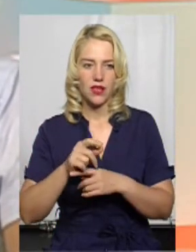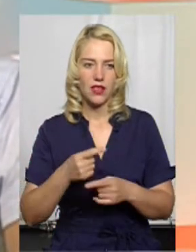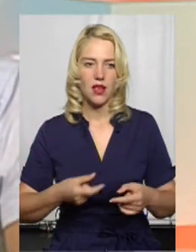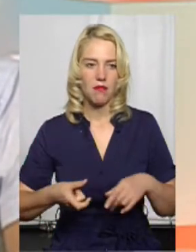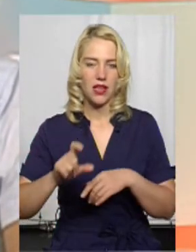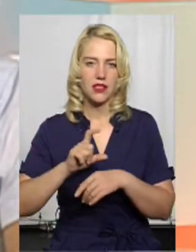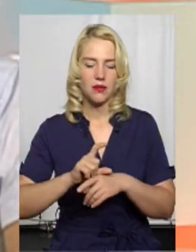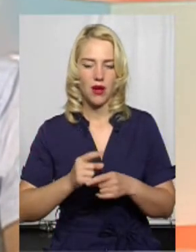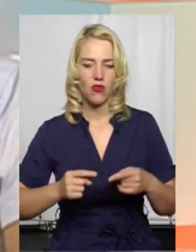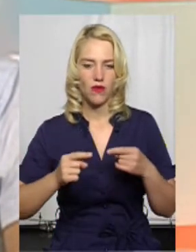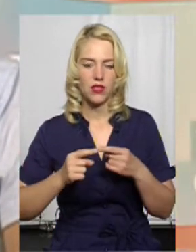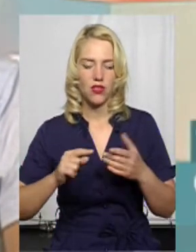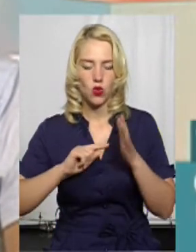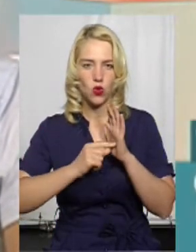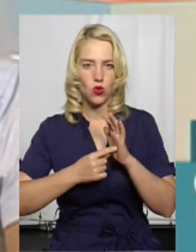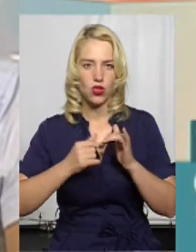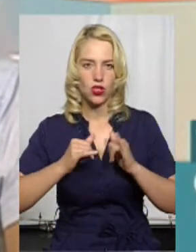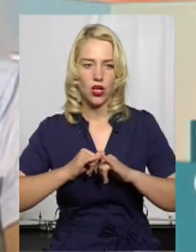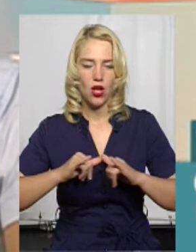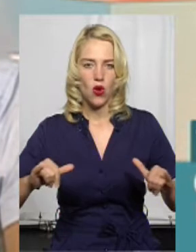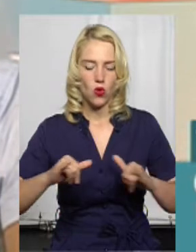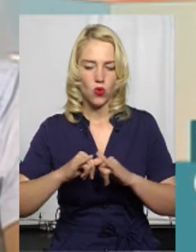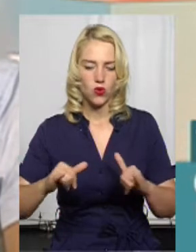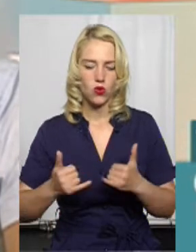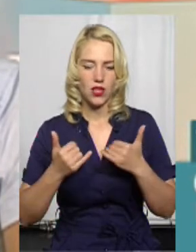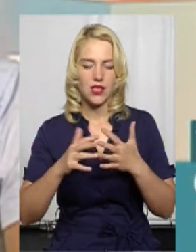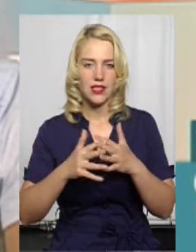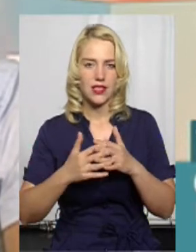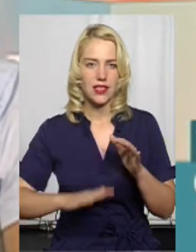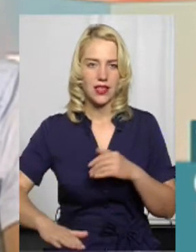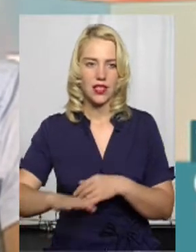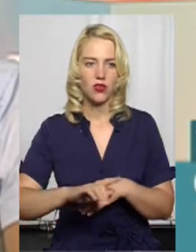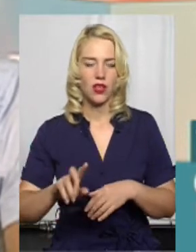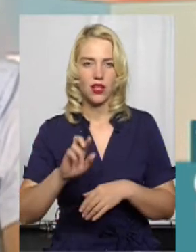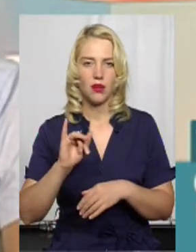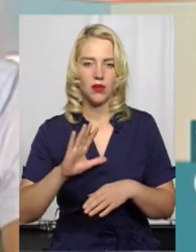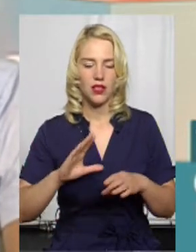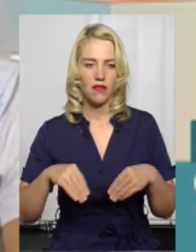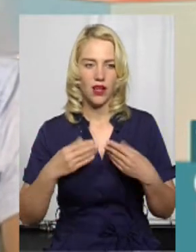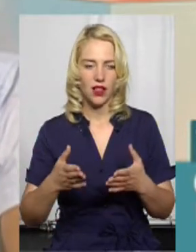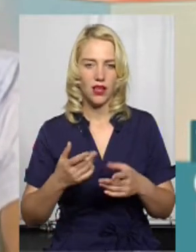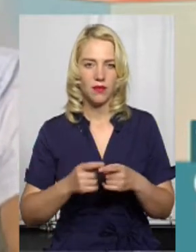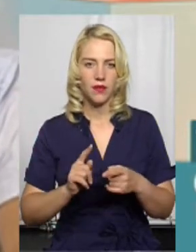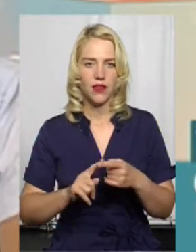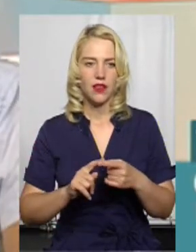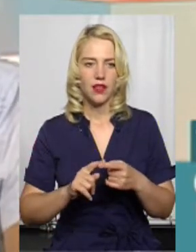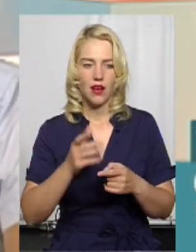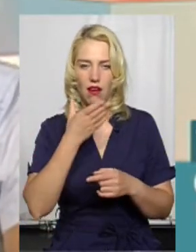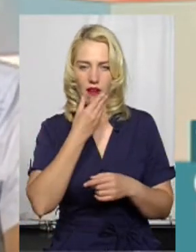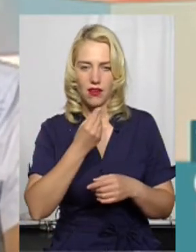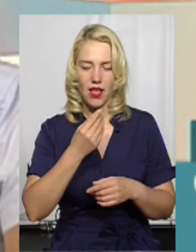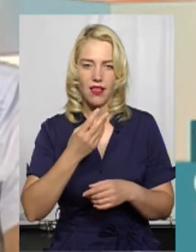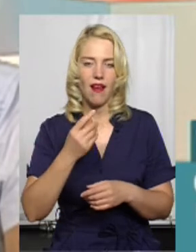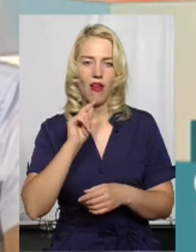визначити точки росту для фермерських господарств, для сільських територій, які би давали гарний мультиплікаційний економічний